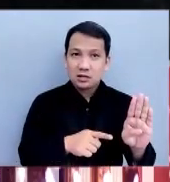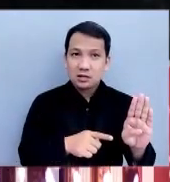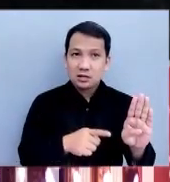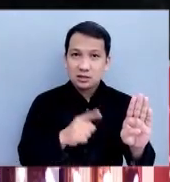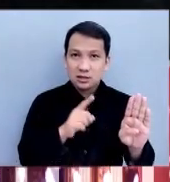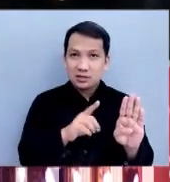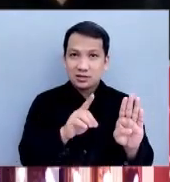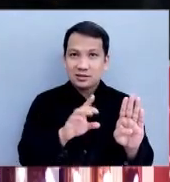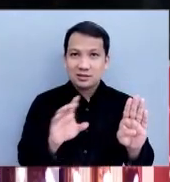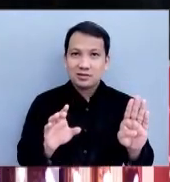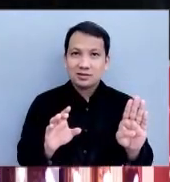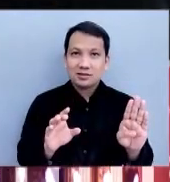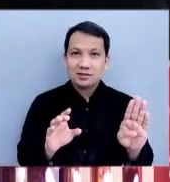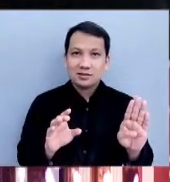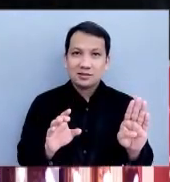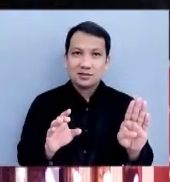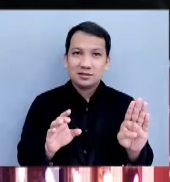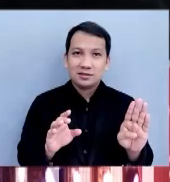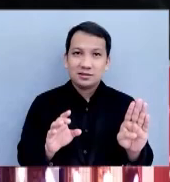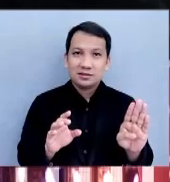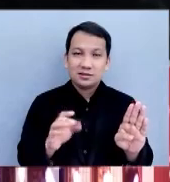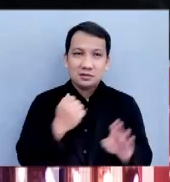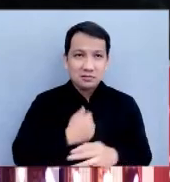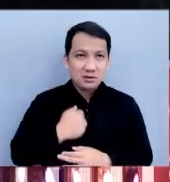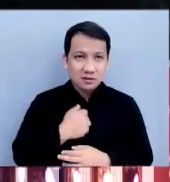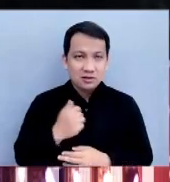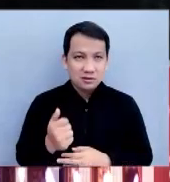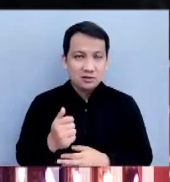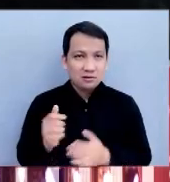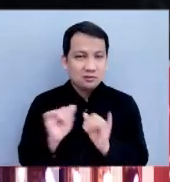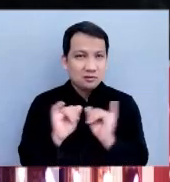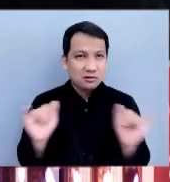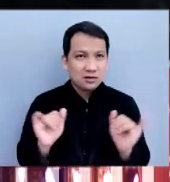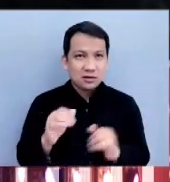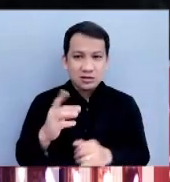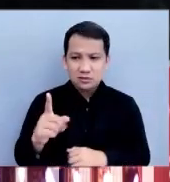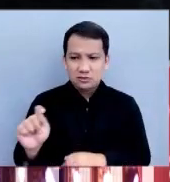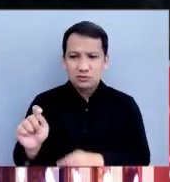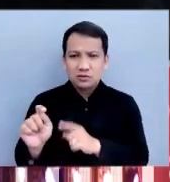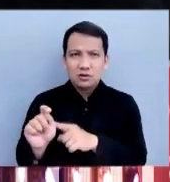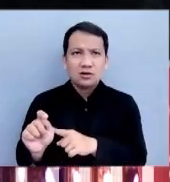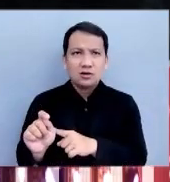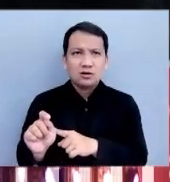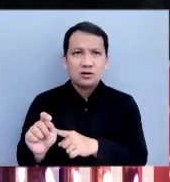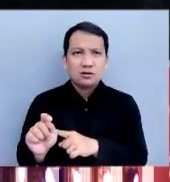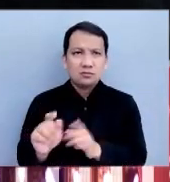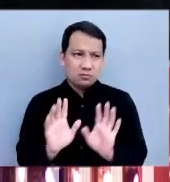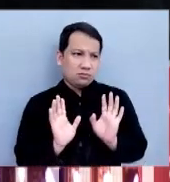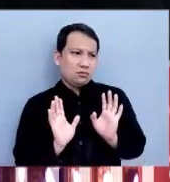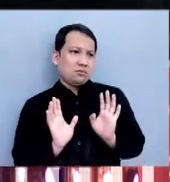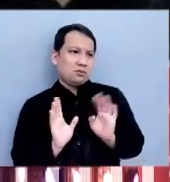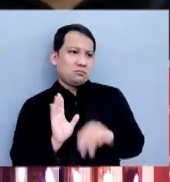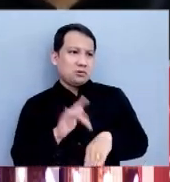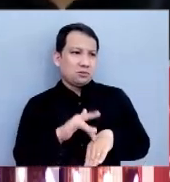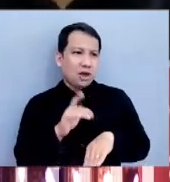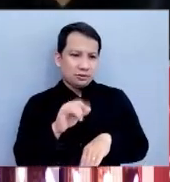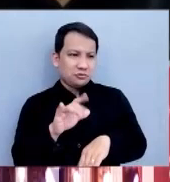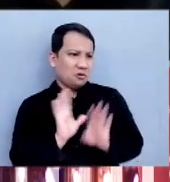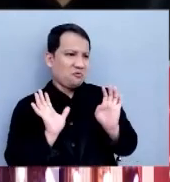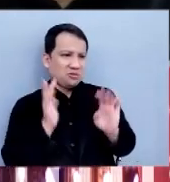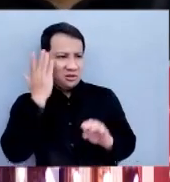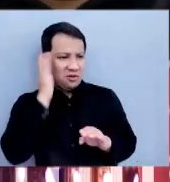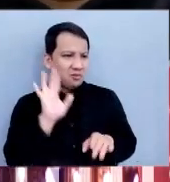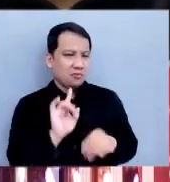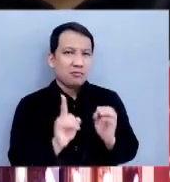DDB Group the Philippines agency. Has apologized. But at the same time, the DOT, DOT medyo naghugas kamay. Sabi ng DOT, wala kami kinalaman dyan. It